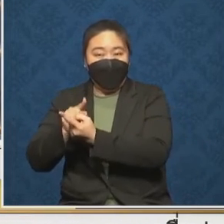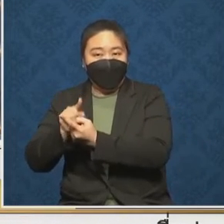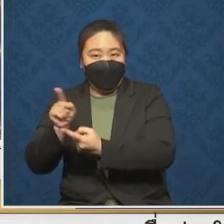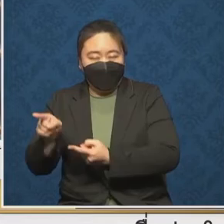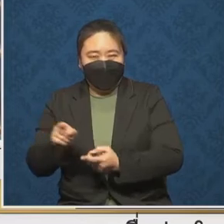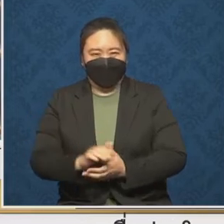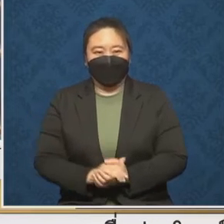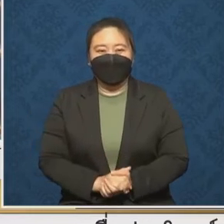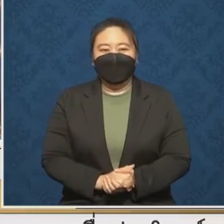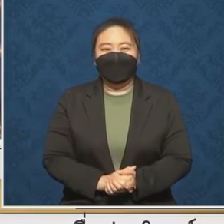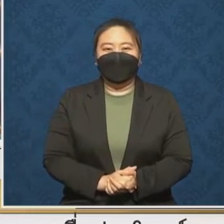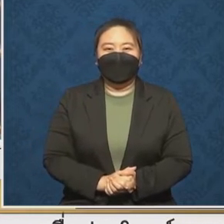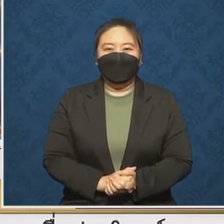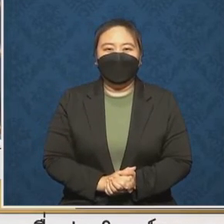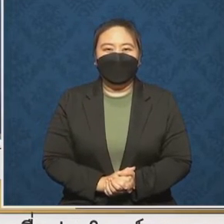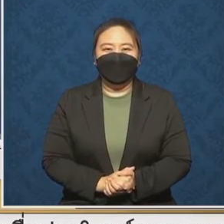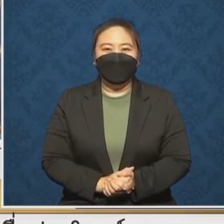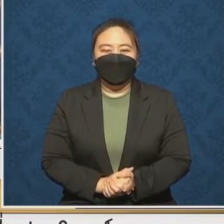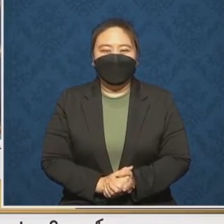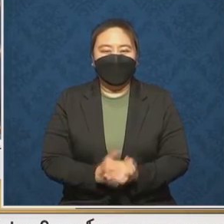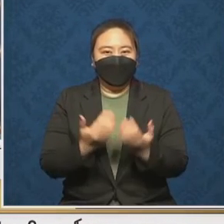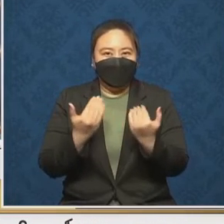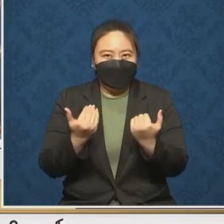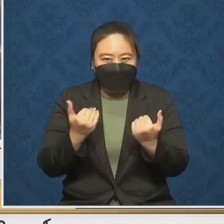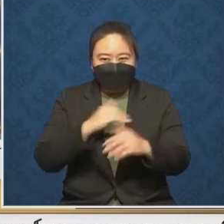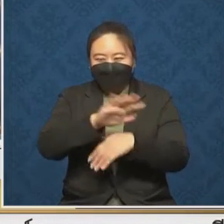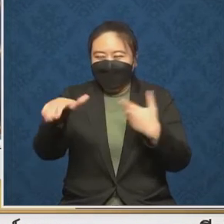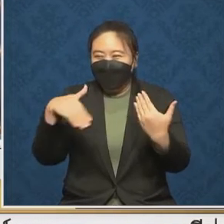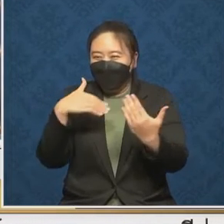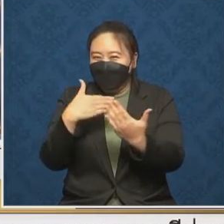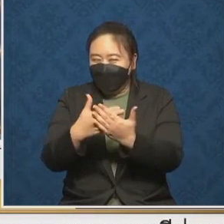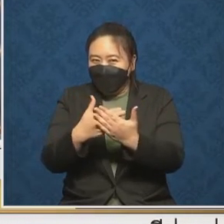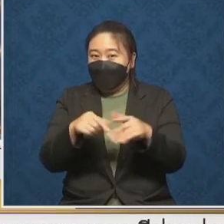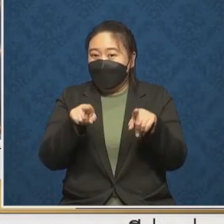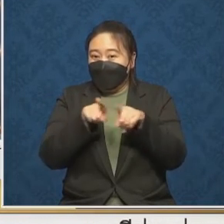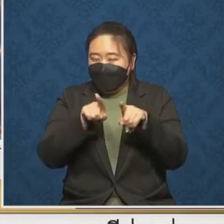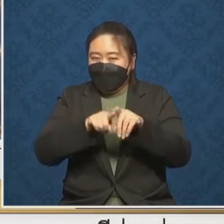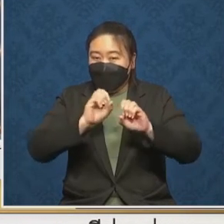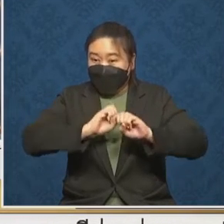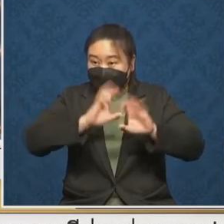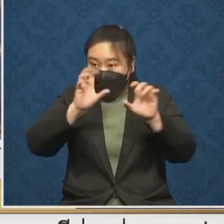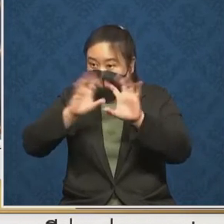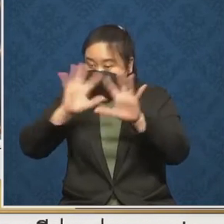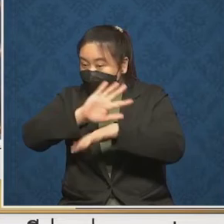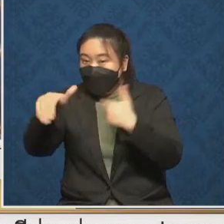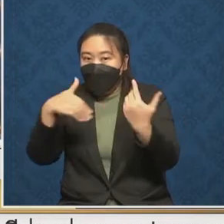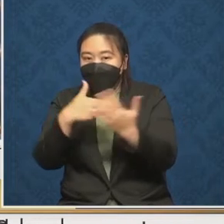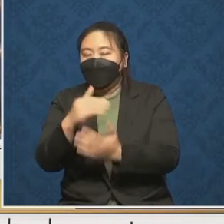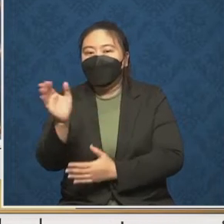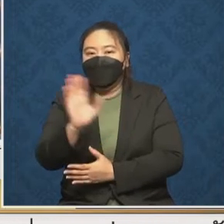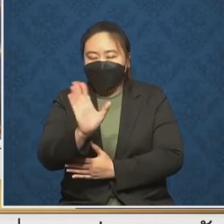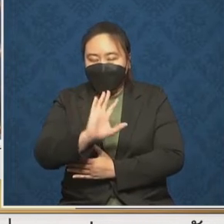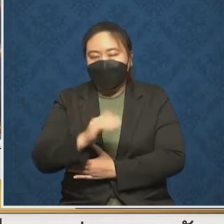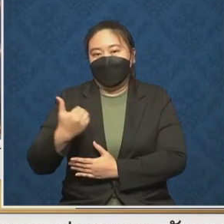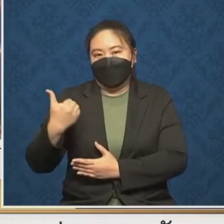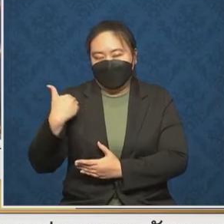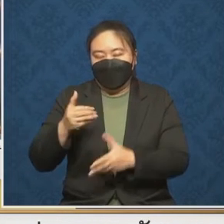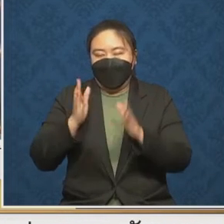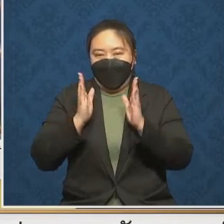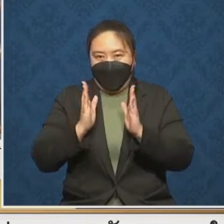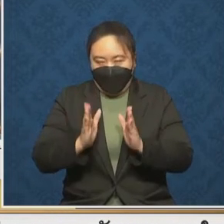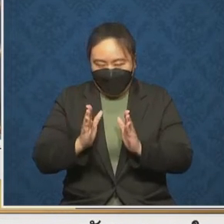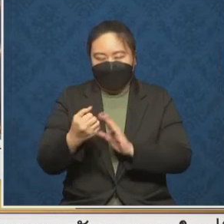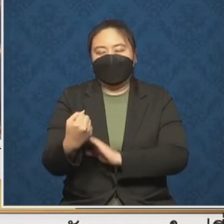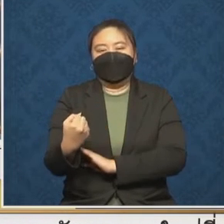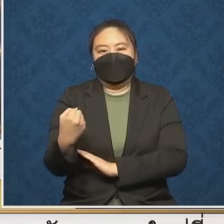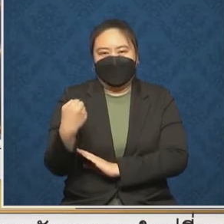็ทุกอย่างไม่มสวางหมดอย่น้อยก็มีตัวบุคลหลายคน ที่มีฝ่ funk เข่ม